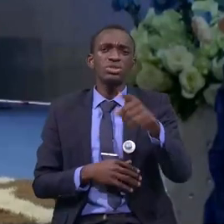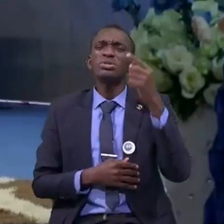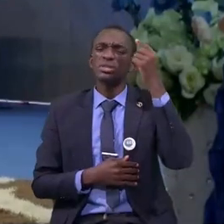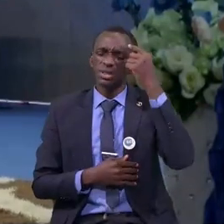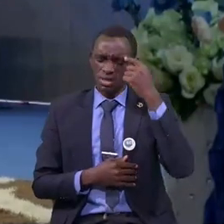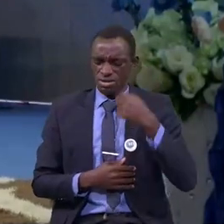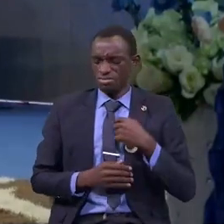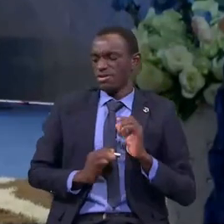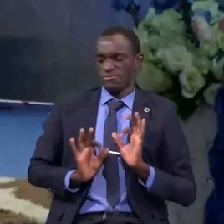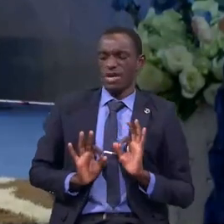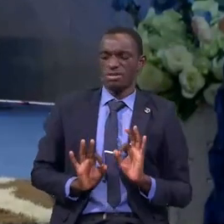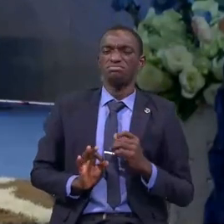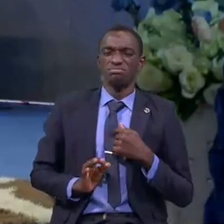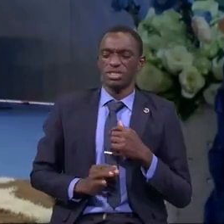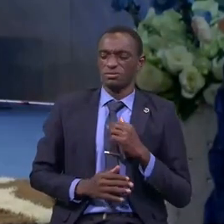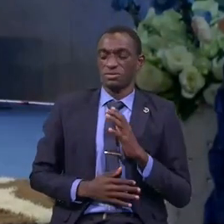et tu penses que tout va bien chez toi.